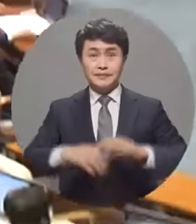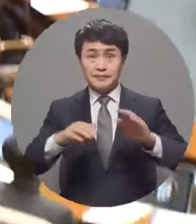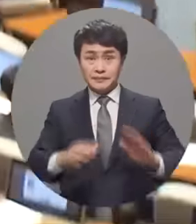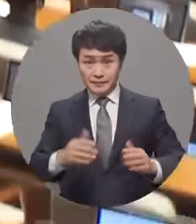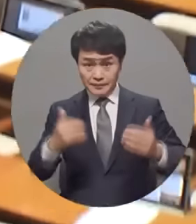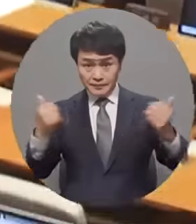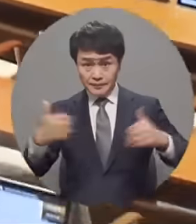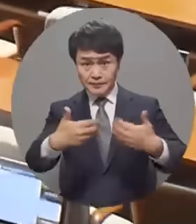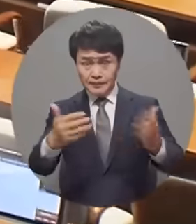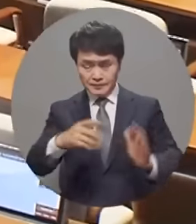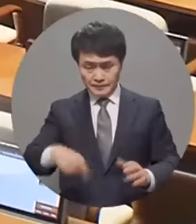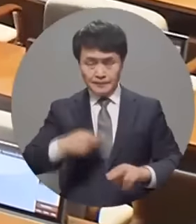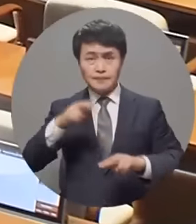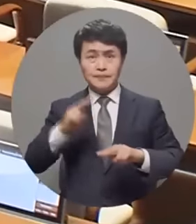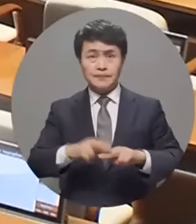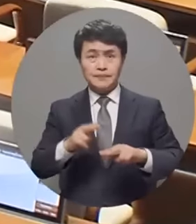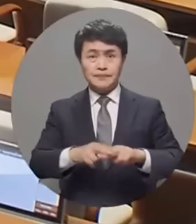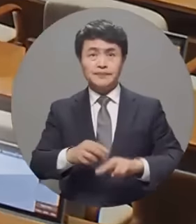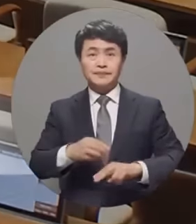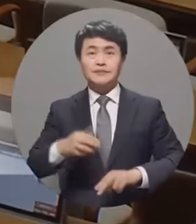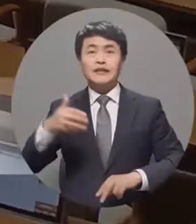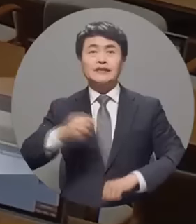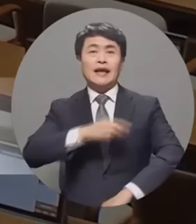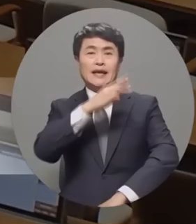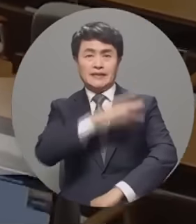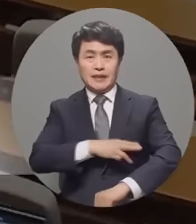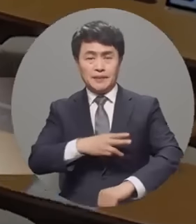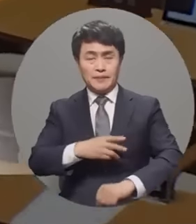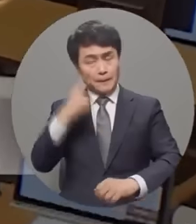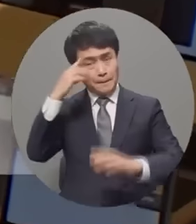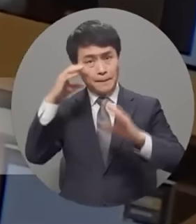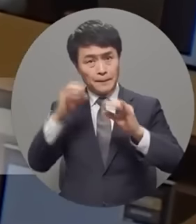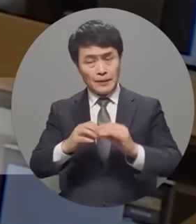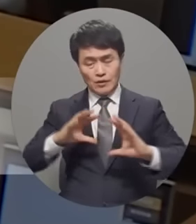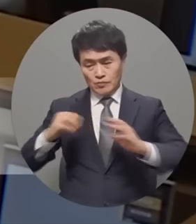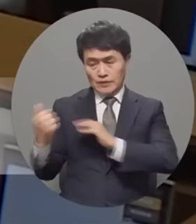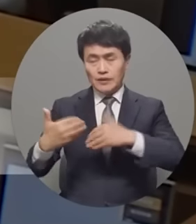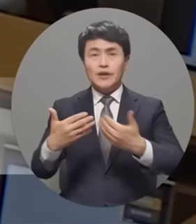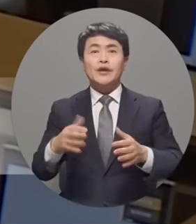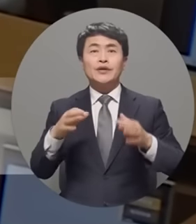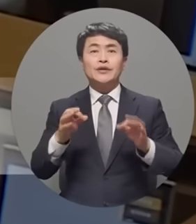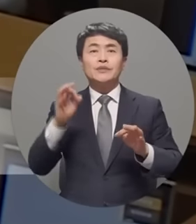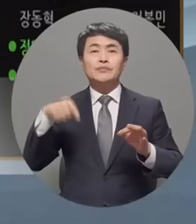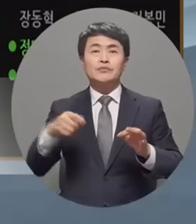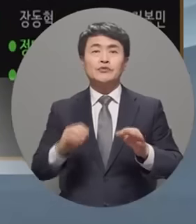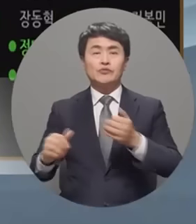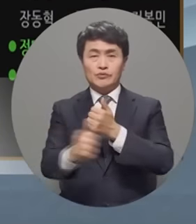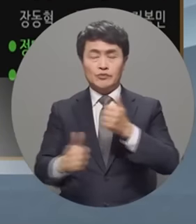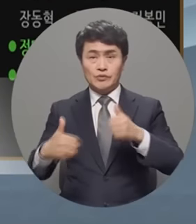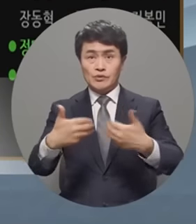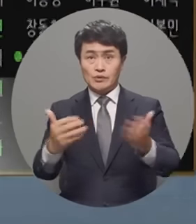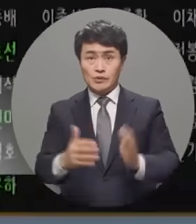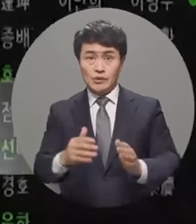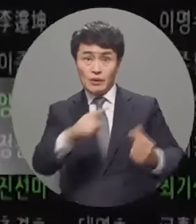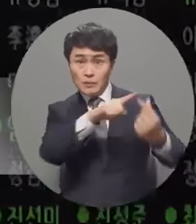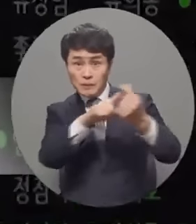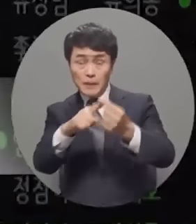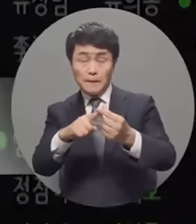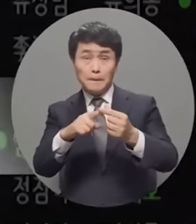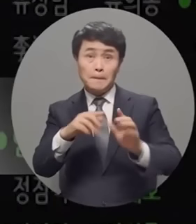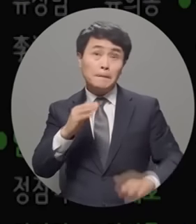본회의장에 홀로 남아 최상병 특검법을 찬성했던 국민의힘 김웅 의원. 전광판에 초록색